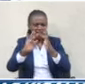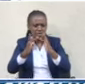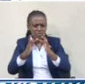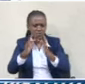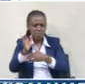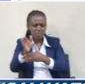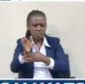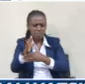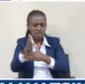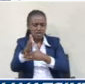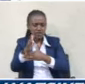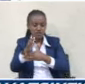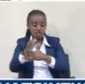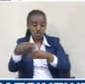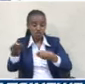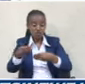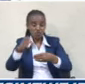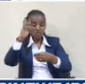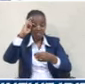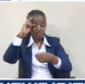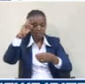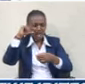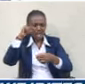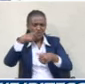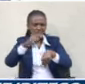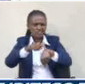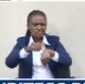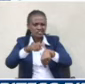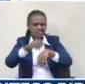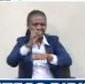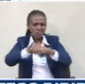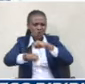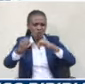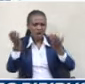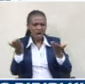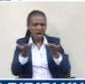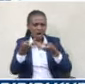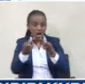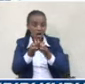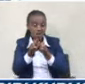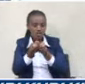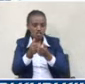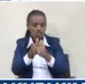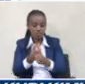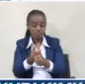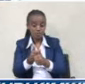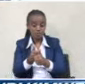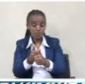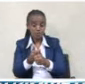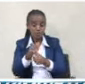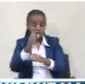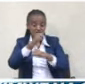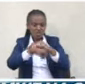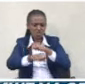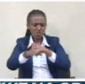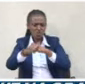za Minicom ariko wakongera ukabibutsaho gato ya ejo amasaha na igikorwa kizabera kugira ngo bazabashe kubikurikira igikorwa